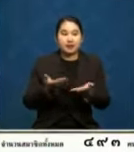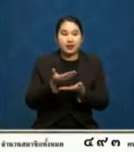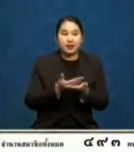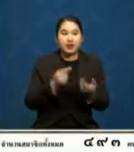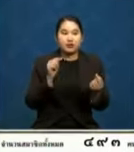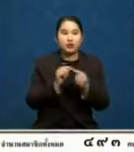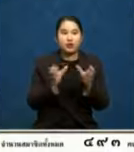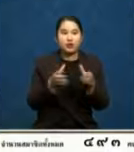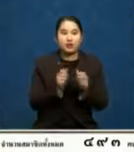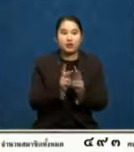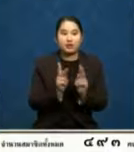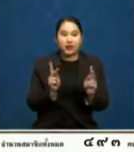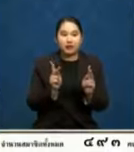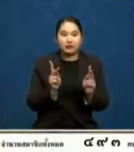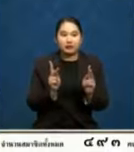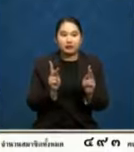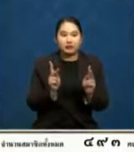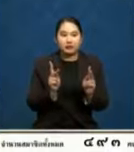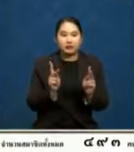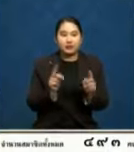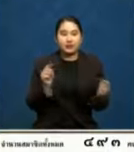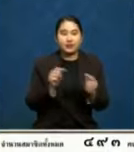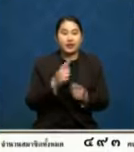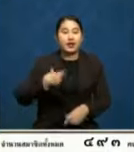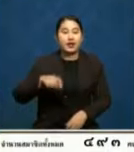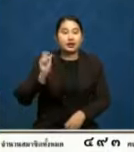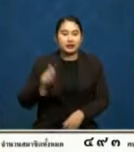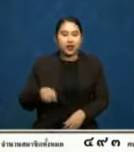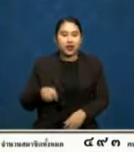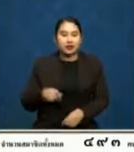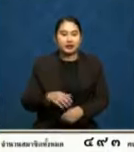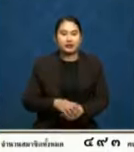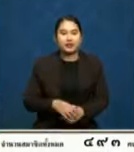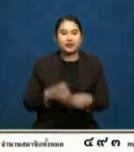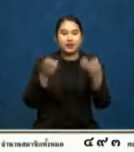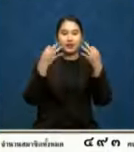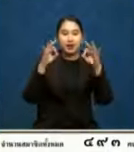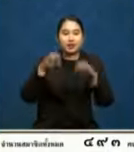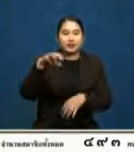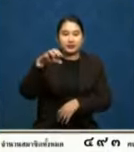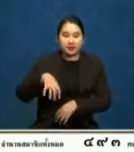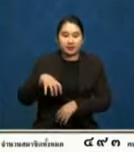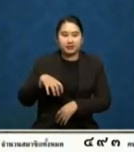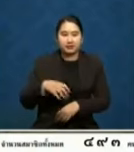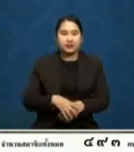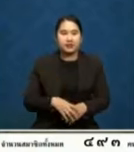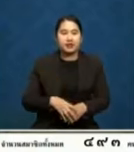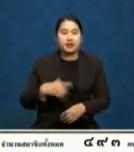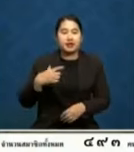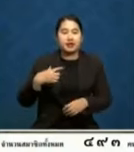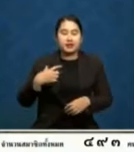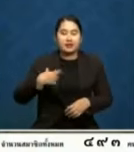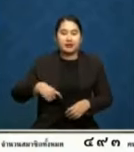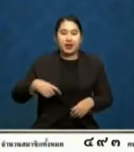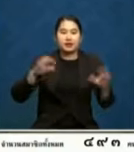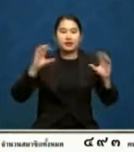กรรมาธิการกิจการการาองค์กรอิสระองค์กรอัยการ